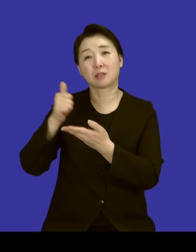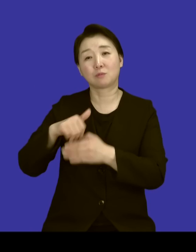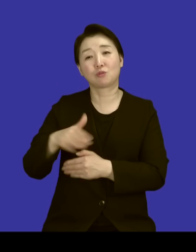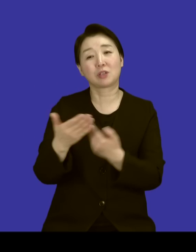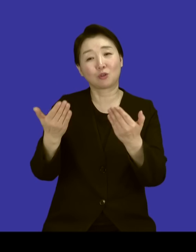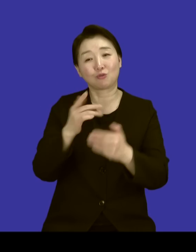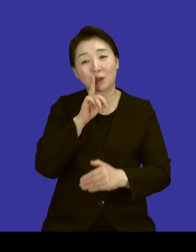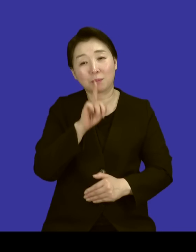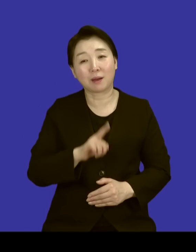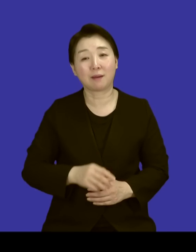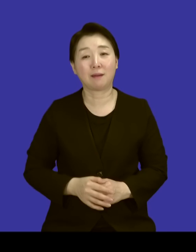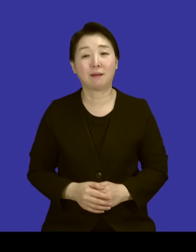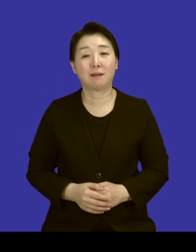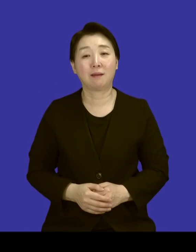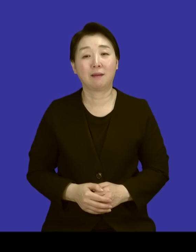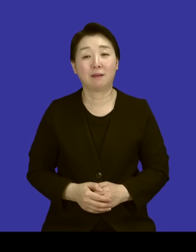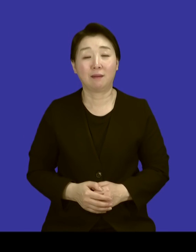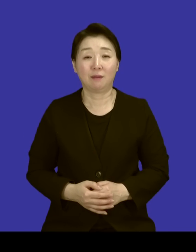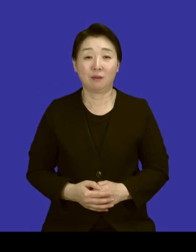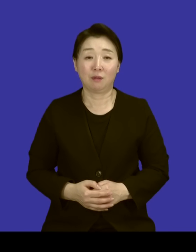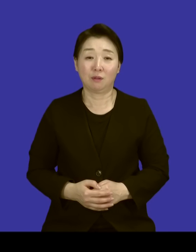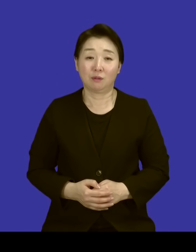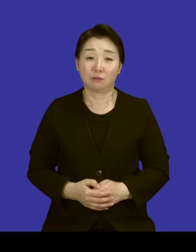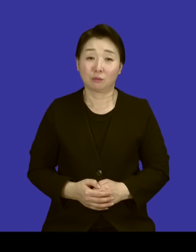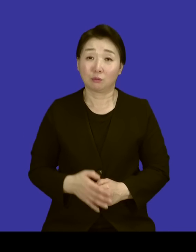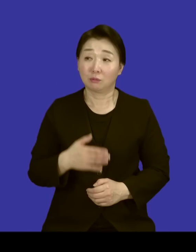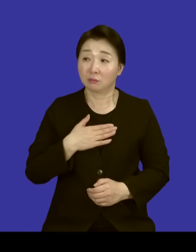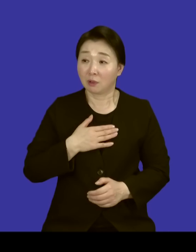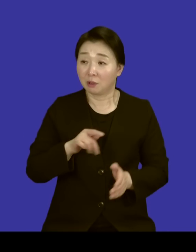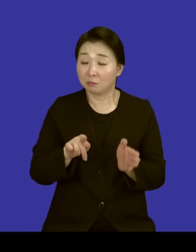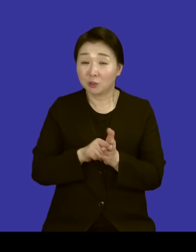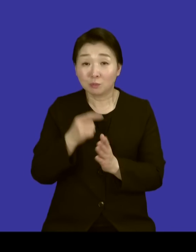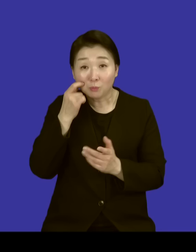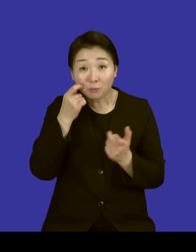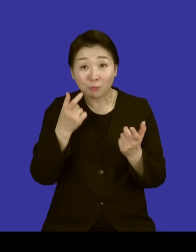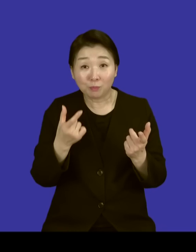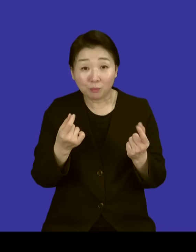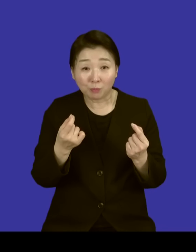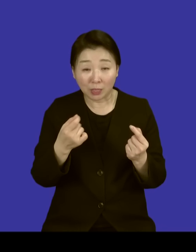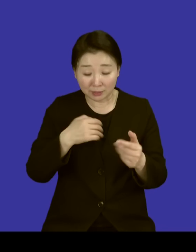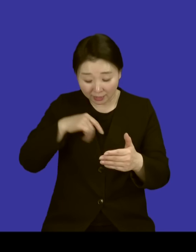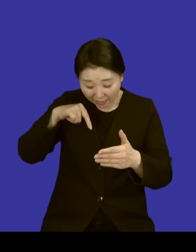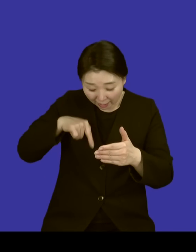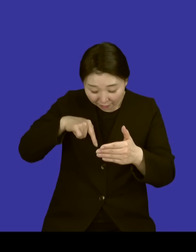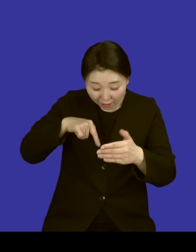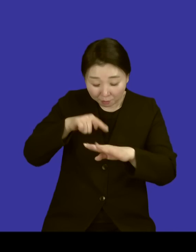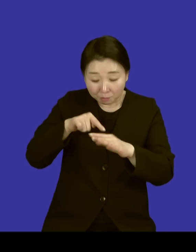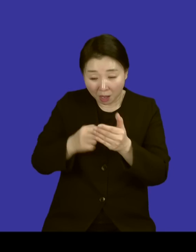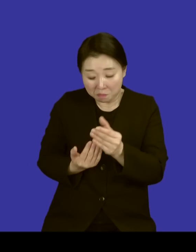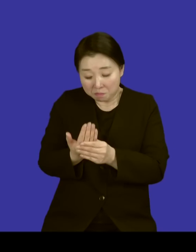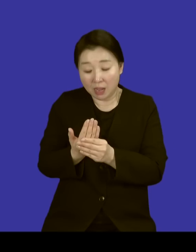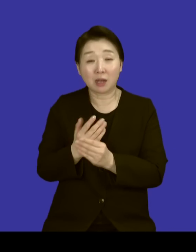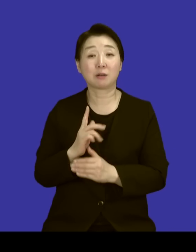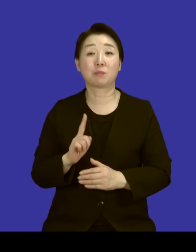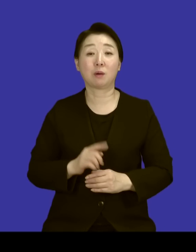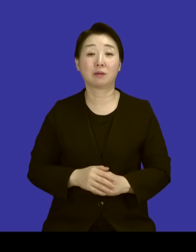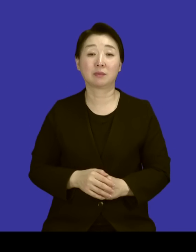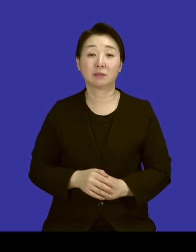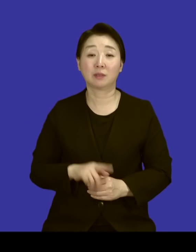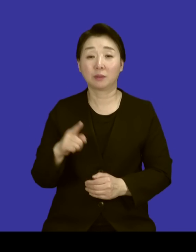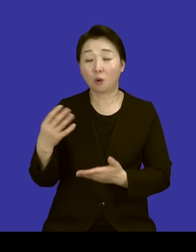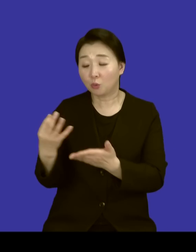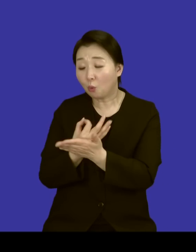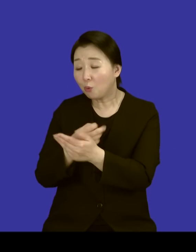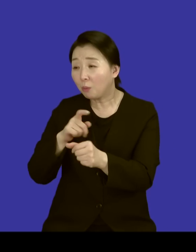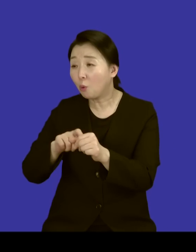줄 거라는 거죠. 그게 잘 못 믿겠더라고요. 예. 근데 그때 제 안에 드는 마음이 네가 어차피 돈 벌려고